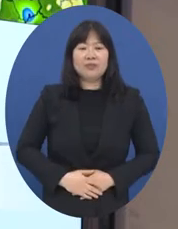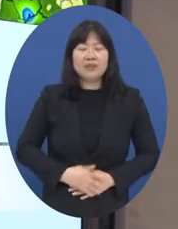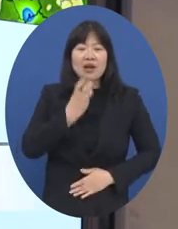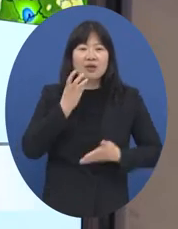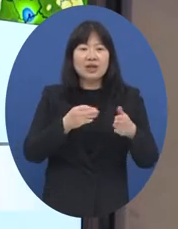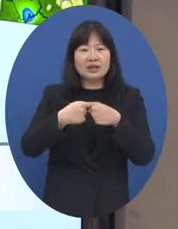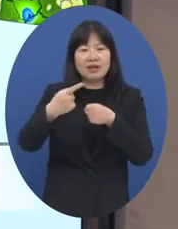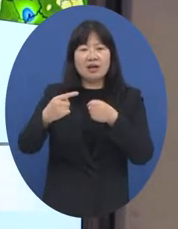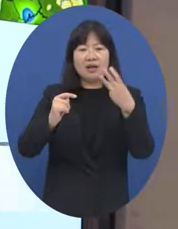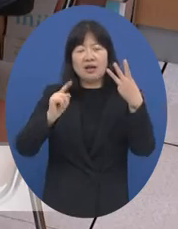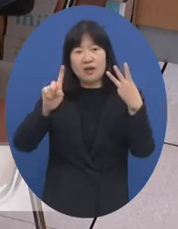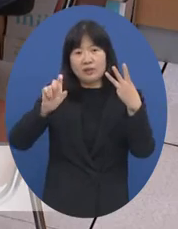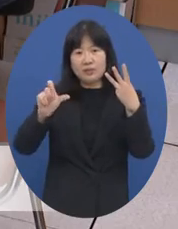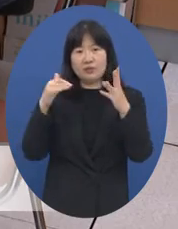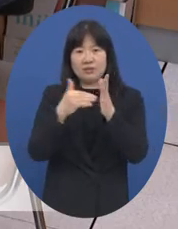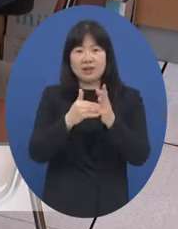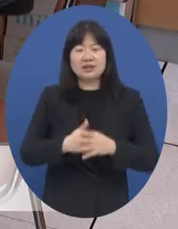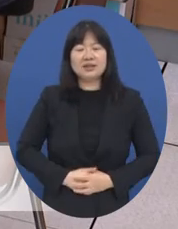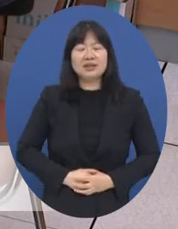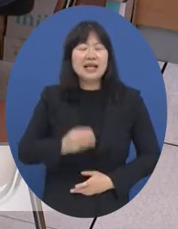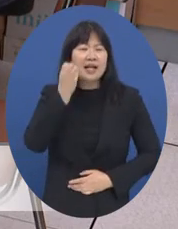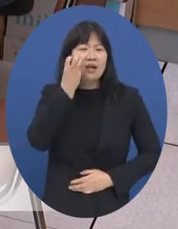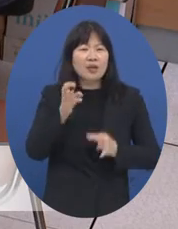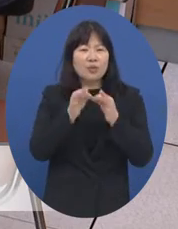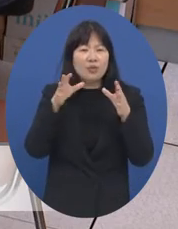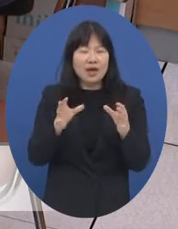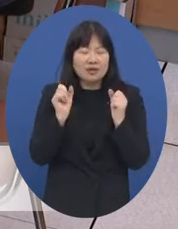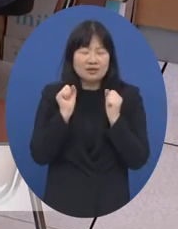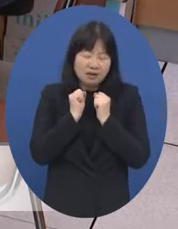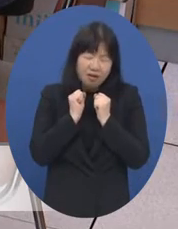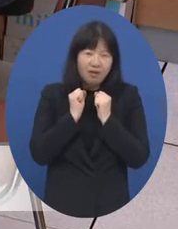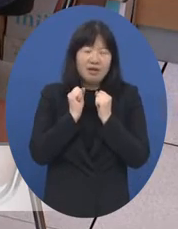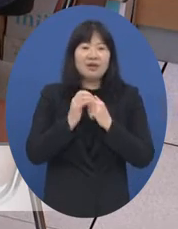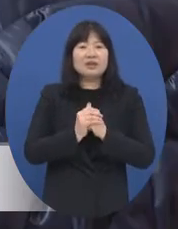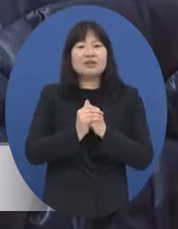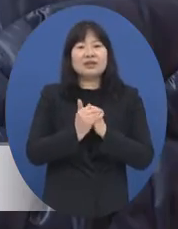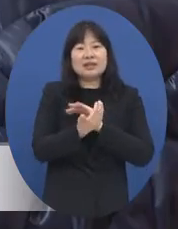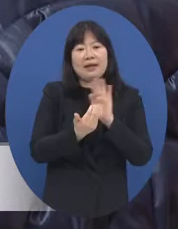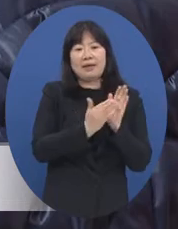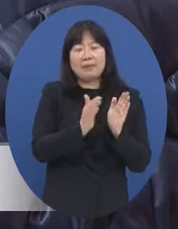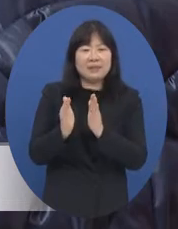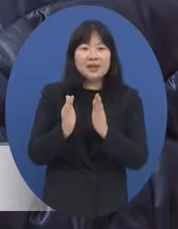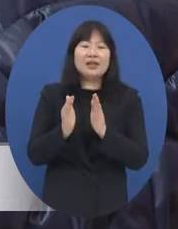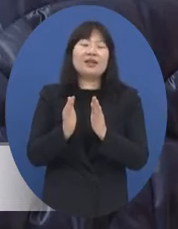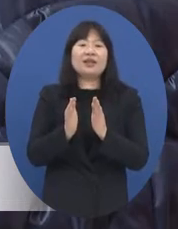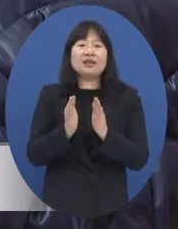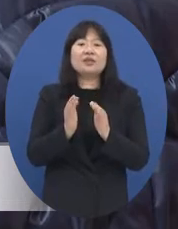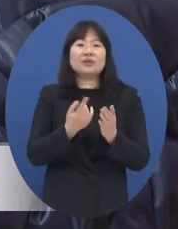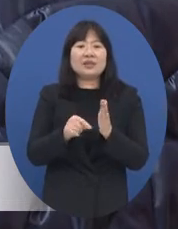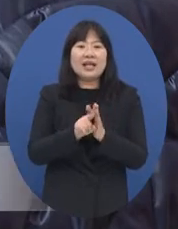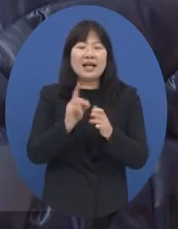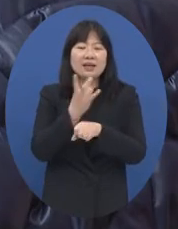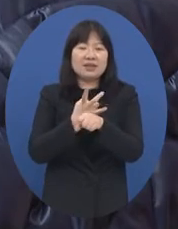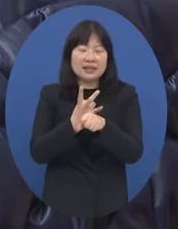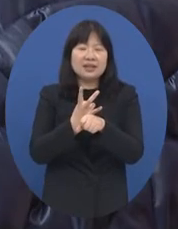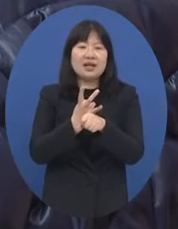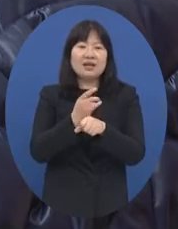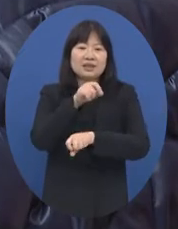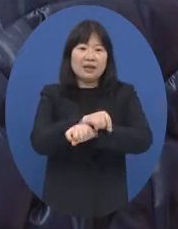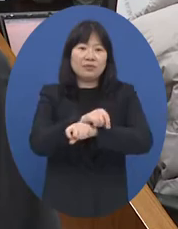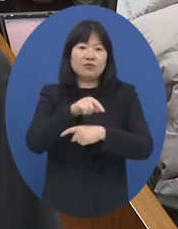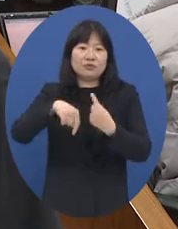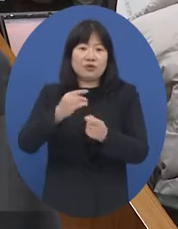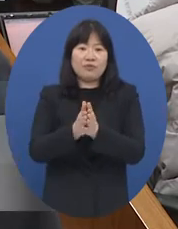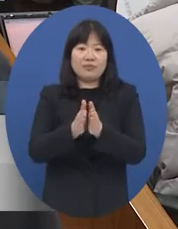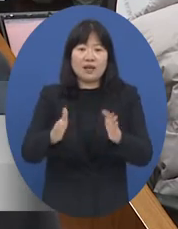경도는 데는 3월 15일까지 넉 달 동안 겨울철 개선은 밭 종합대책 을 맞아 해 24시간 성실 운영에 돌입했습니다